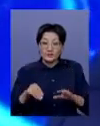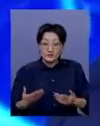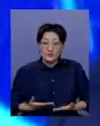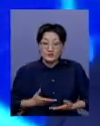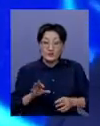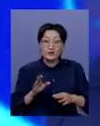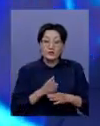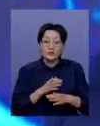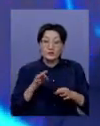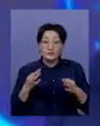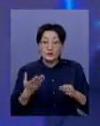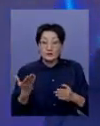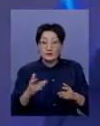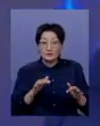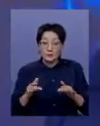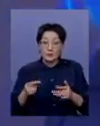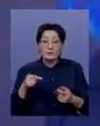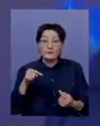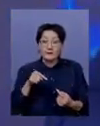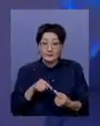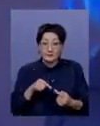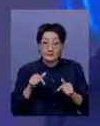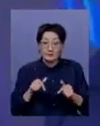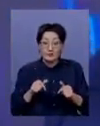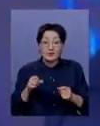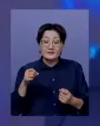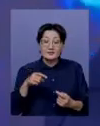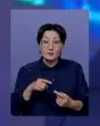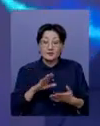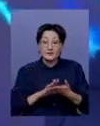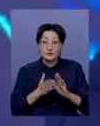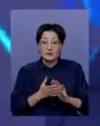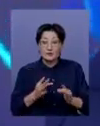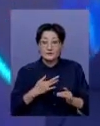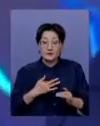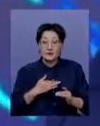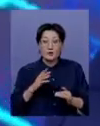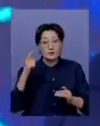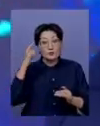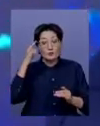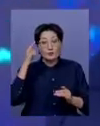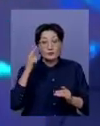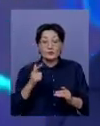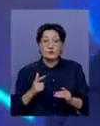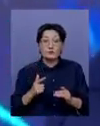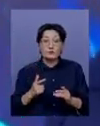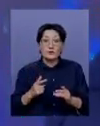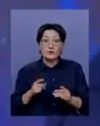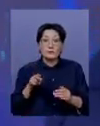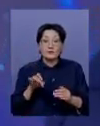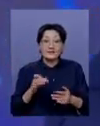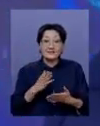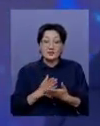если действительно юге я не подпадают и соответствии с долларом я думаю при